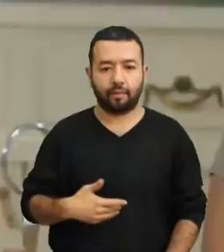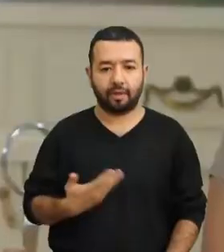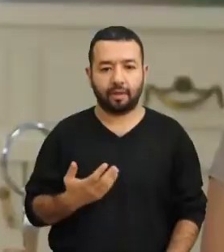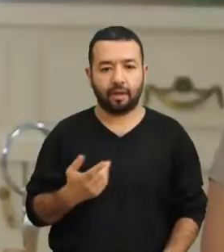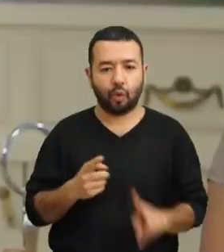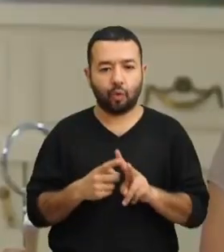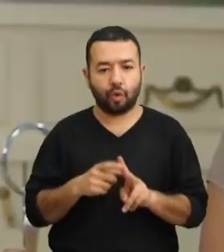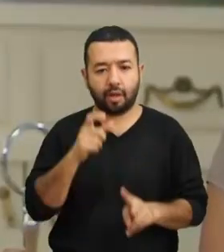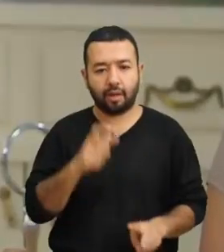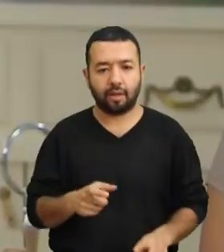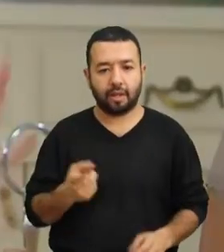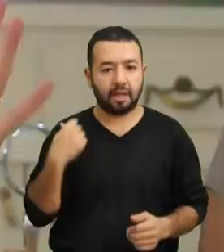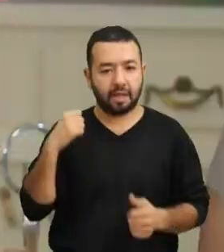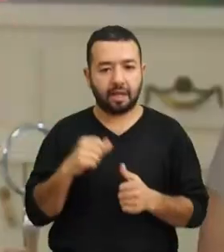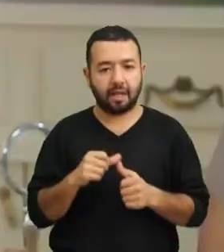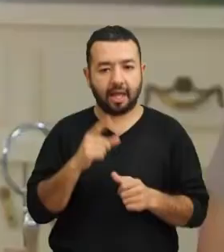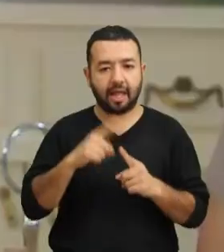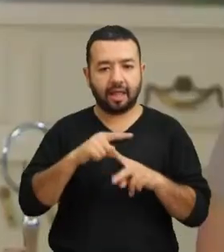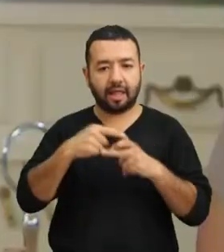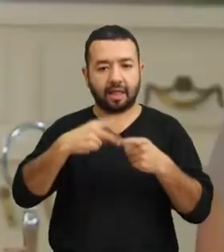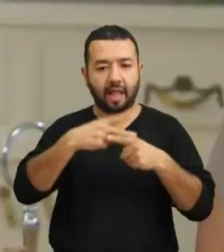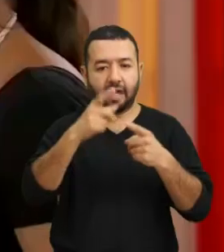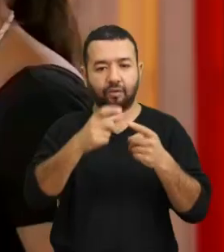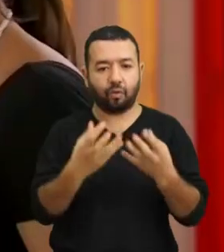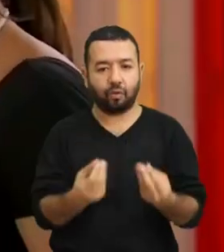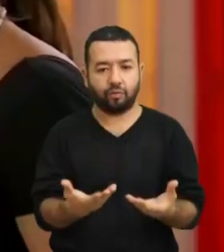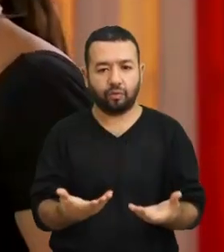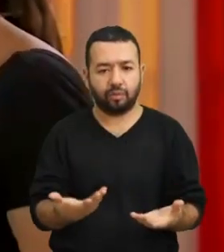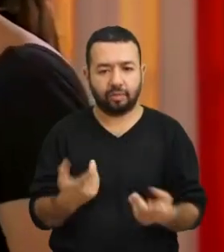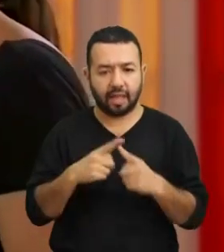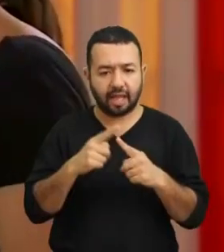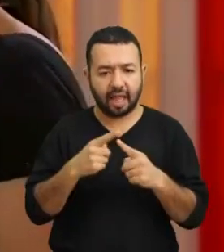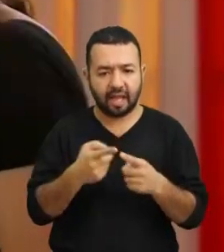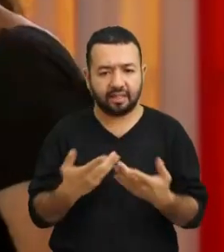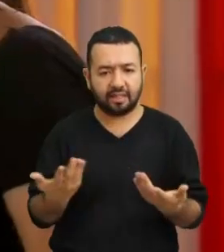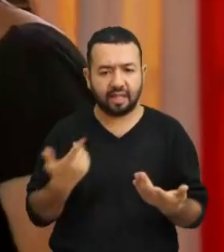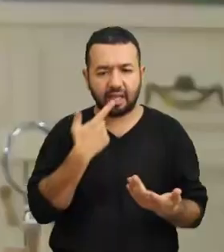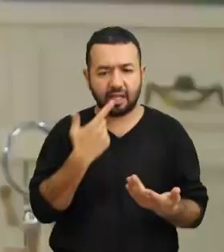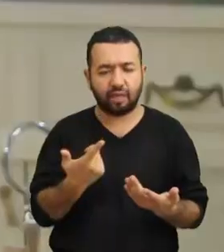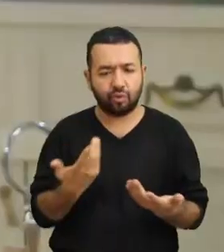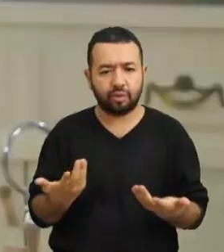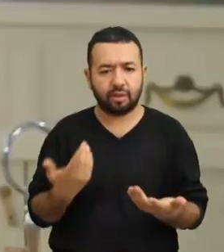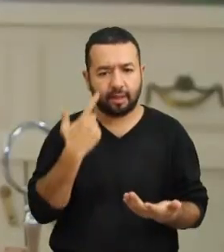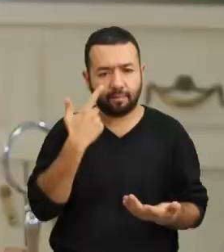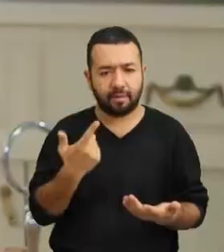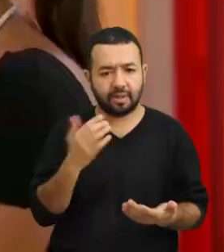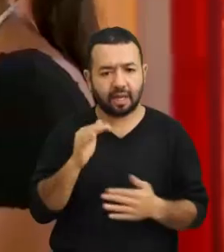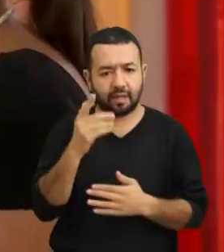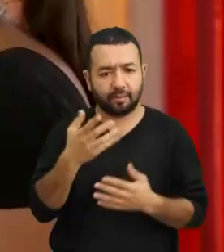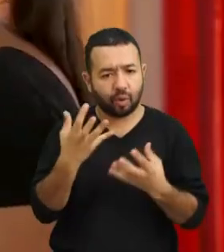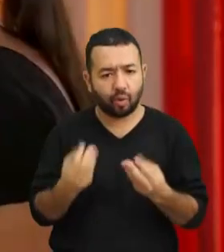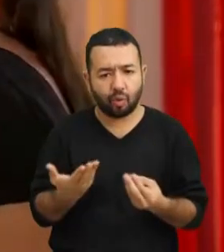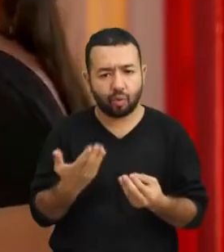Ay Nurhan, yine çok tarz olmayı başarmışsın yani. Ay ne tarza? Ya ne diyorsun ya? Baksana, ay hayatım,